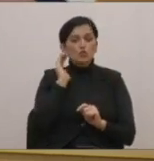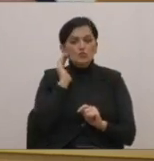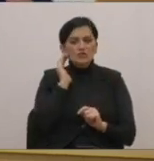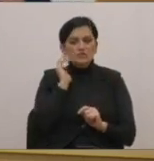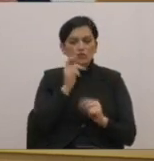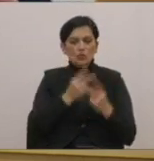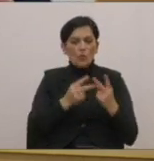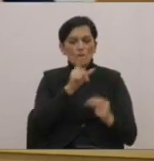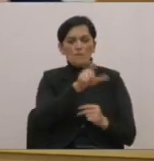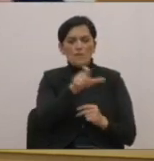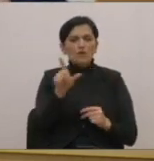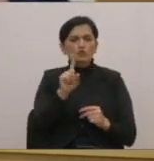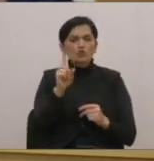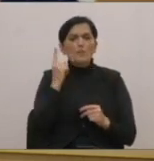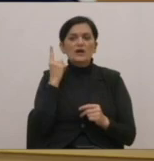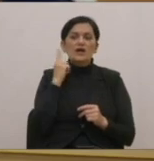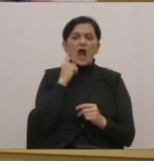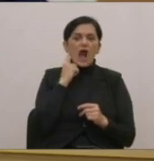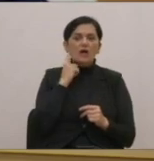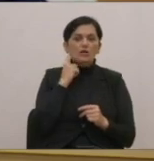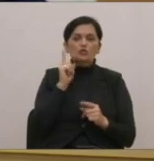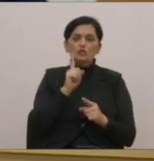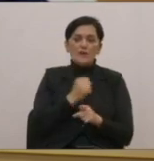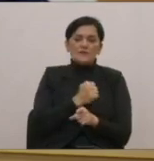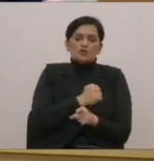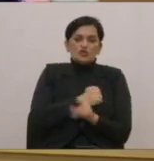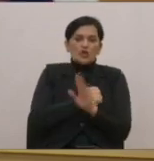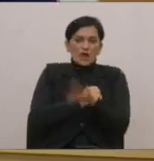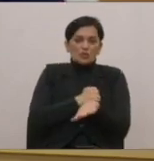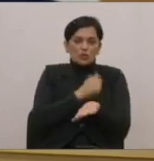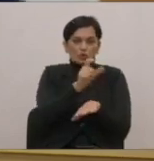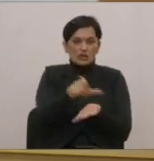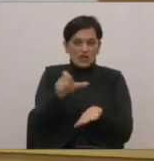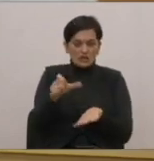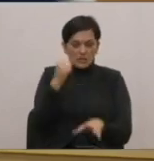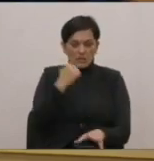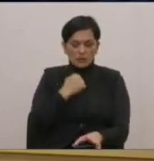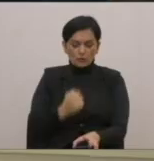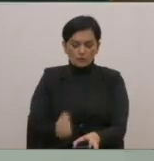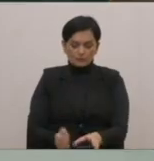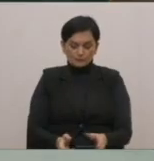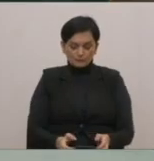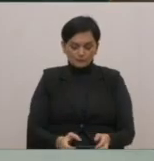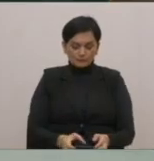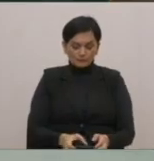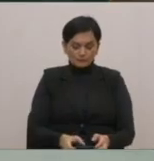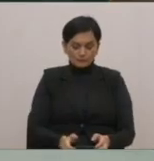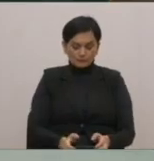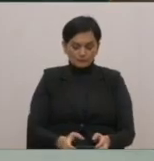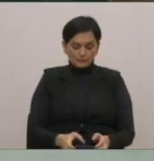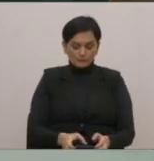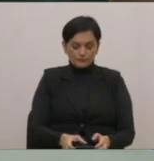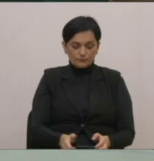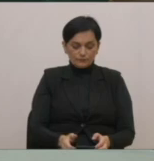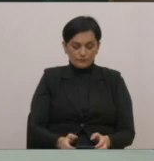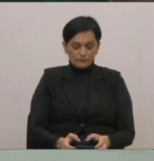რომ იქნება რამე გაიგონ და იქნება რამეთი შეეცოდონ მაინც ეს ადამიანები. მადლობა. მადლობ, გისმენთ.